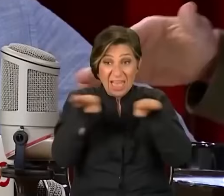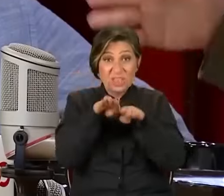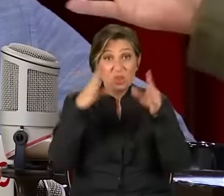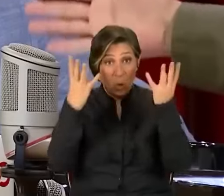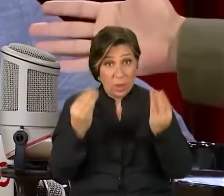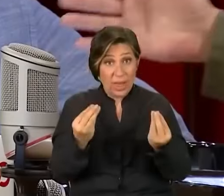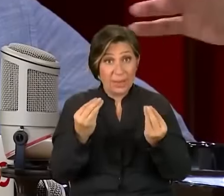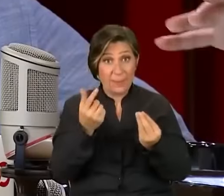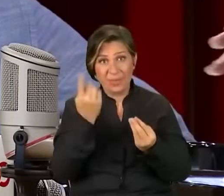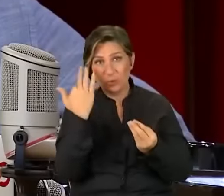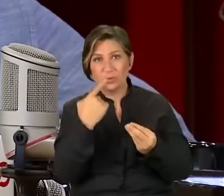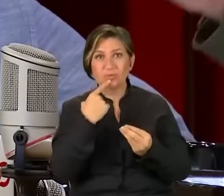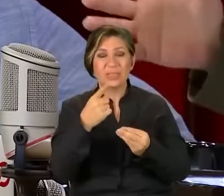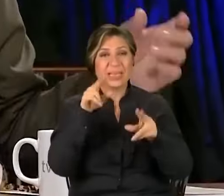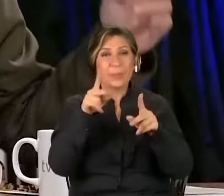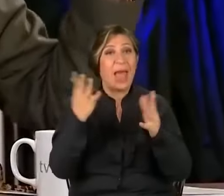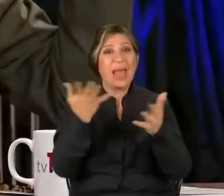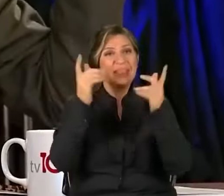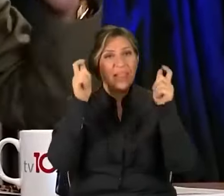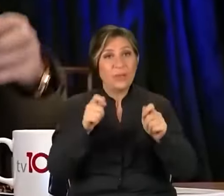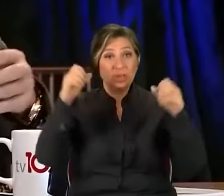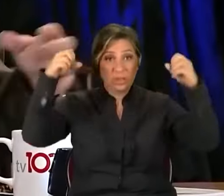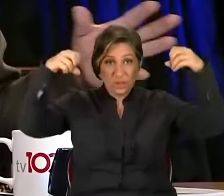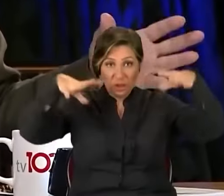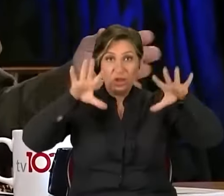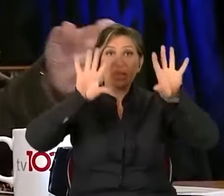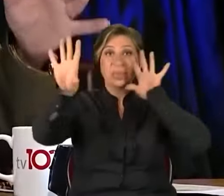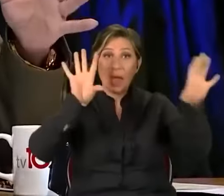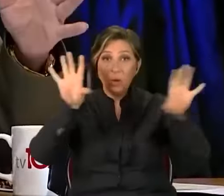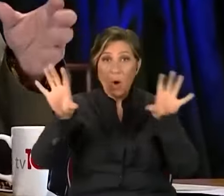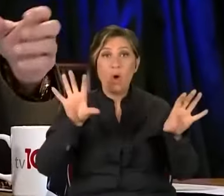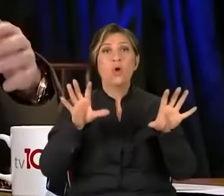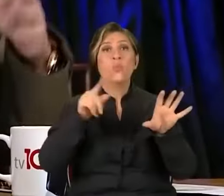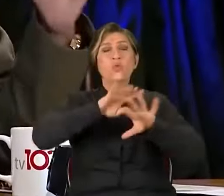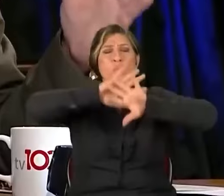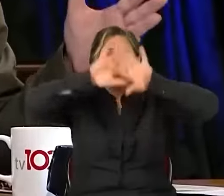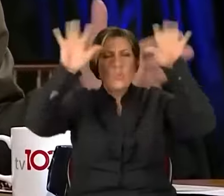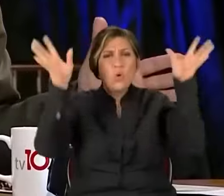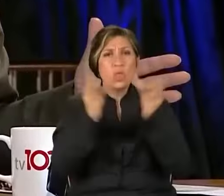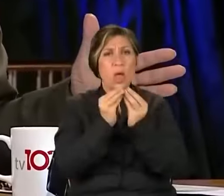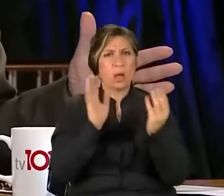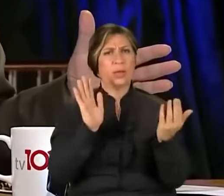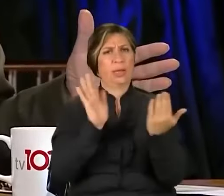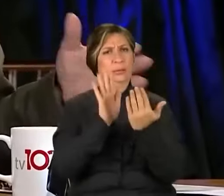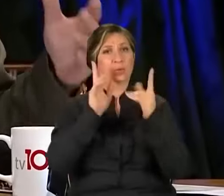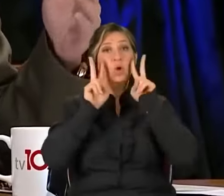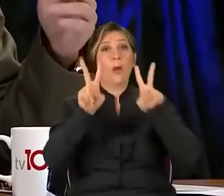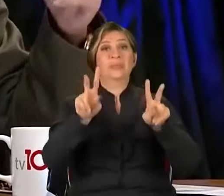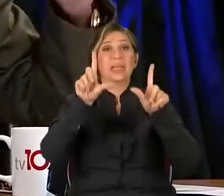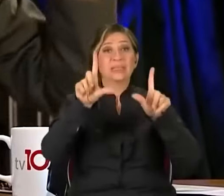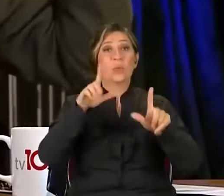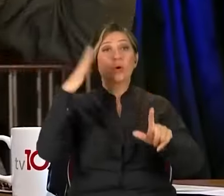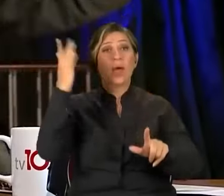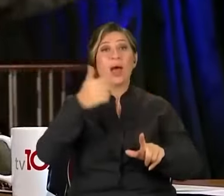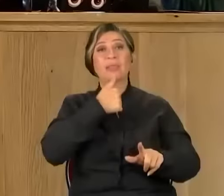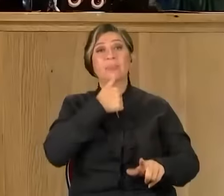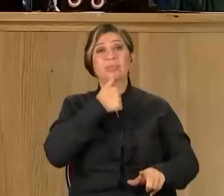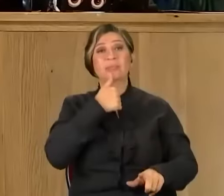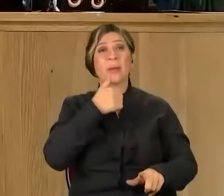şartlarda, biraz önce söylediğin gibi her ne yapıldıysa ışık, dekor vesaire bütün bununla karşı karşıya olmaları lazım. Öbür tarafta